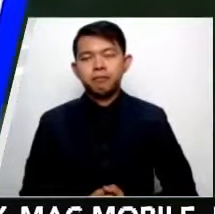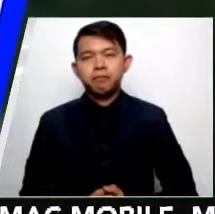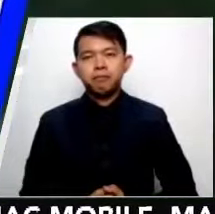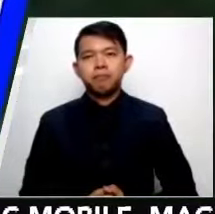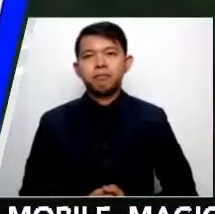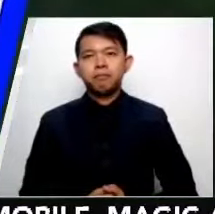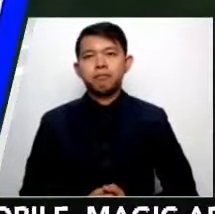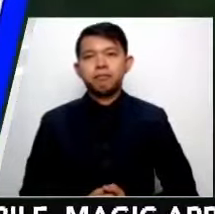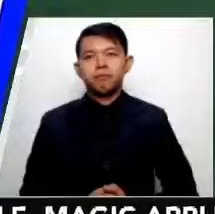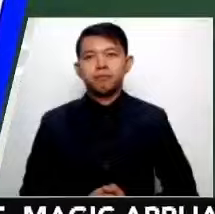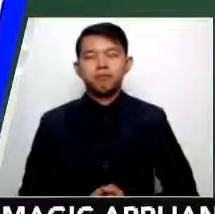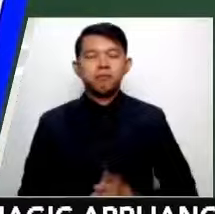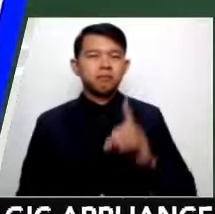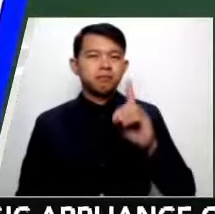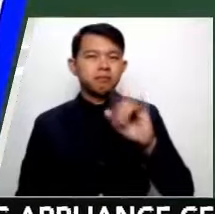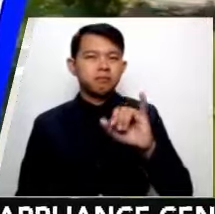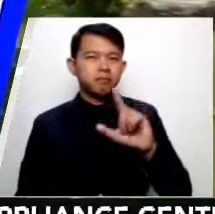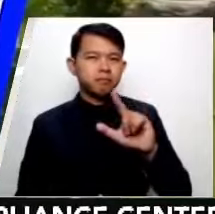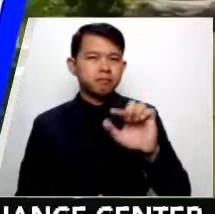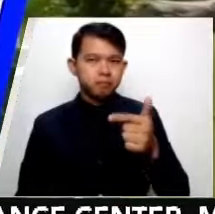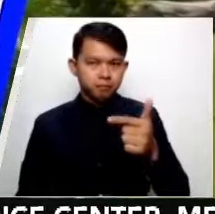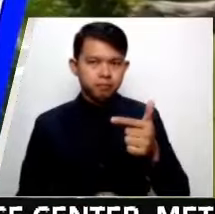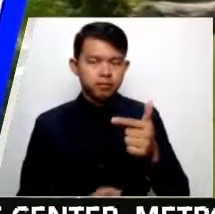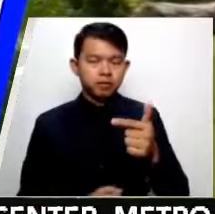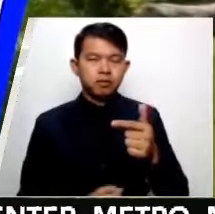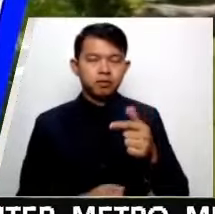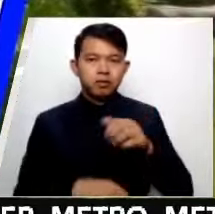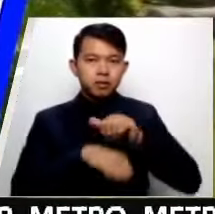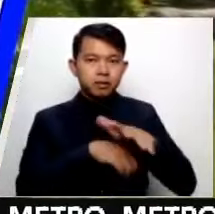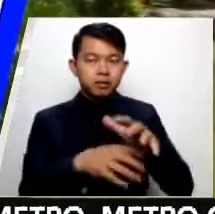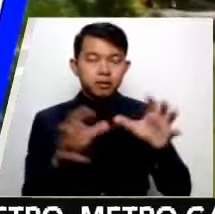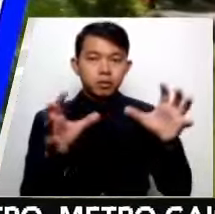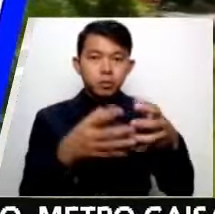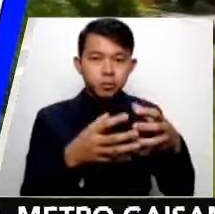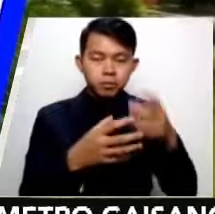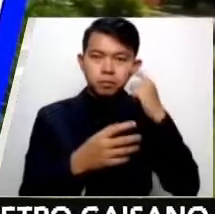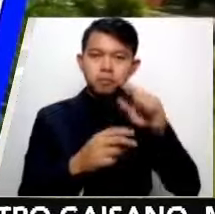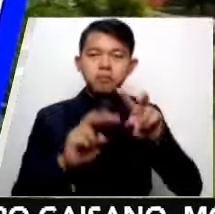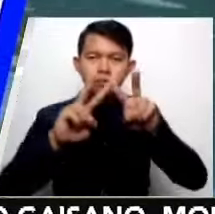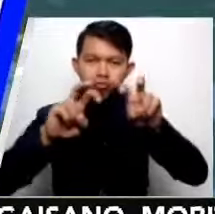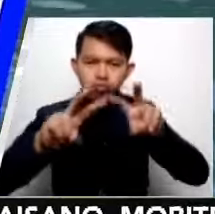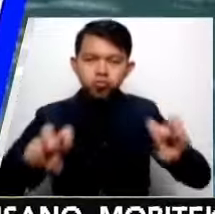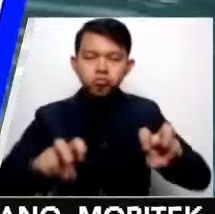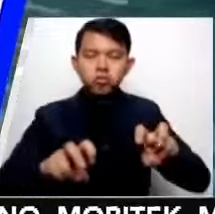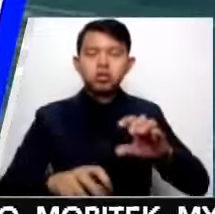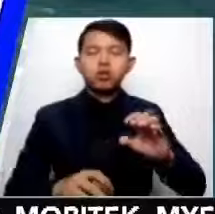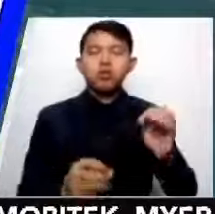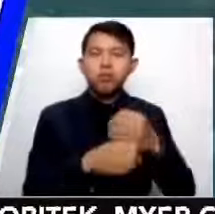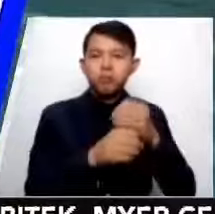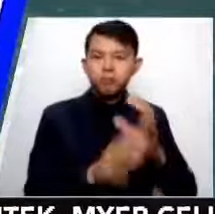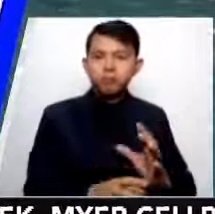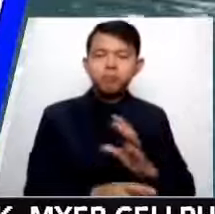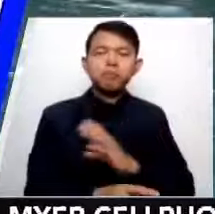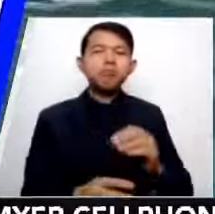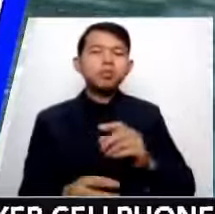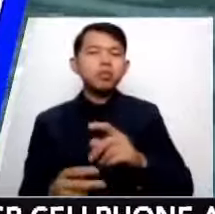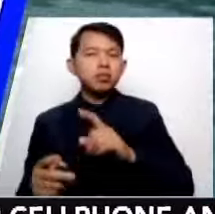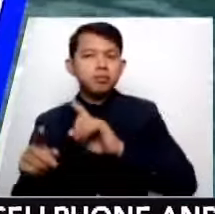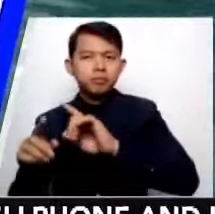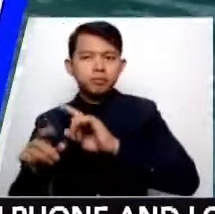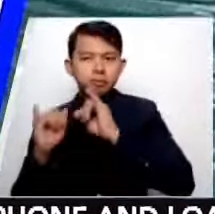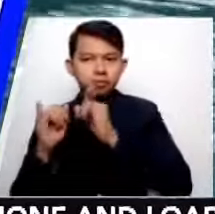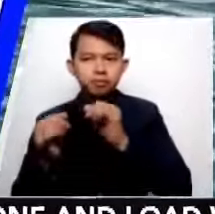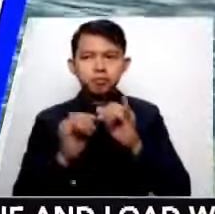DILG nagpadala ng task force sa Bohol para imbestigahan ang mga opisyal at pribadong individual kaugnay ng pagtatayo ng resort sa